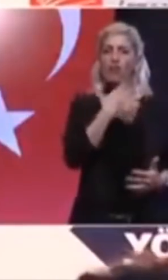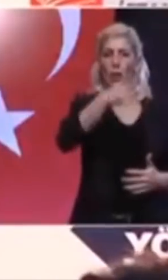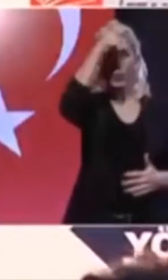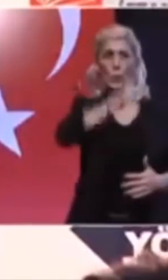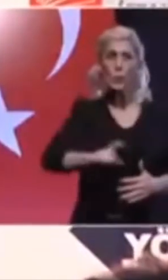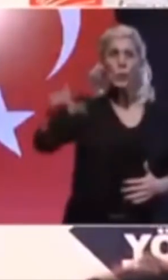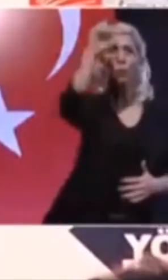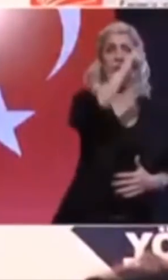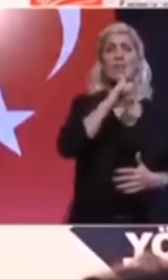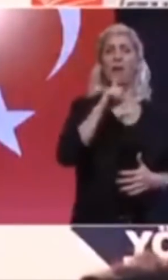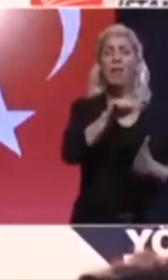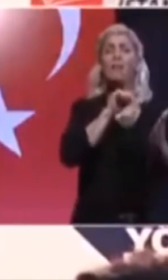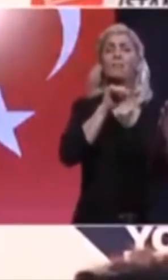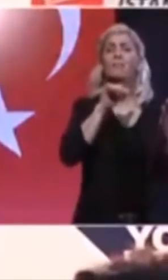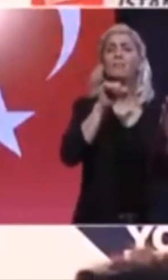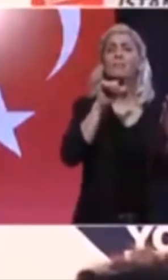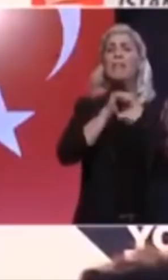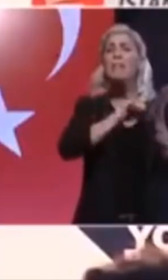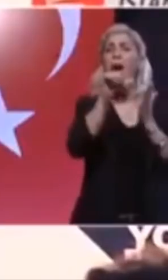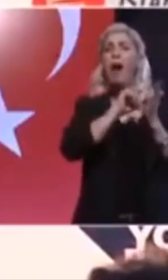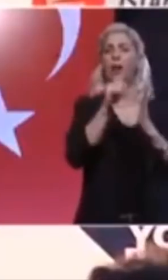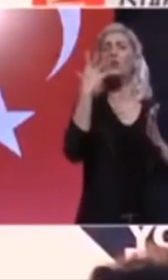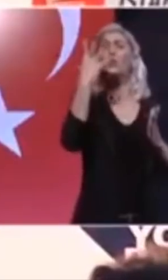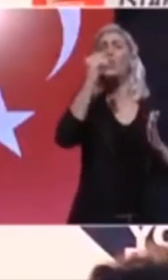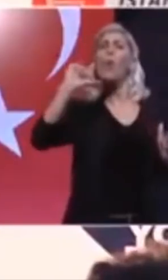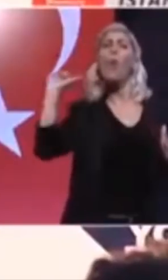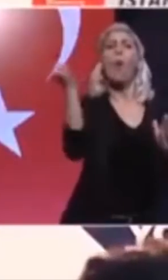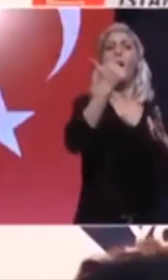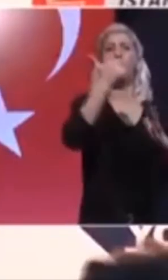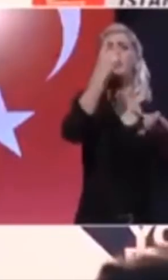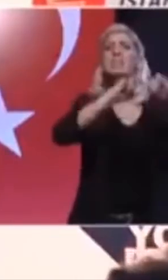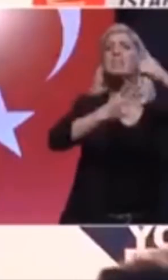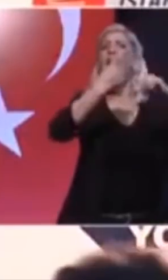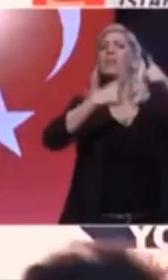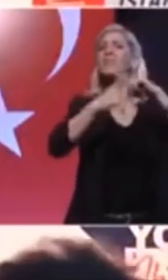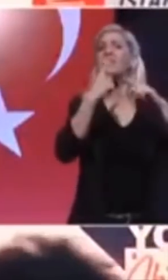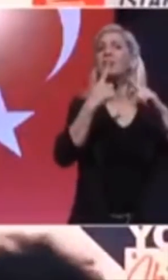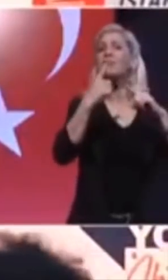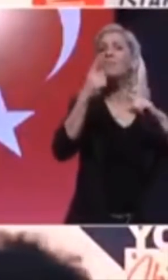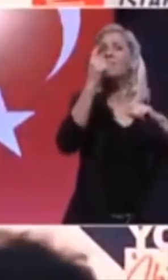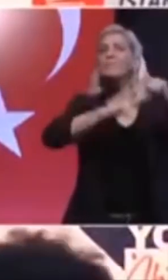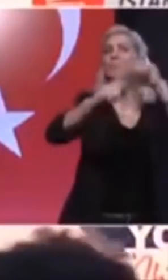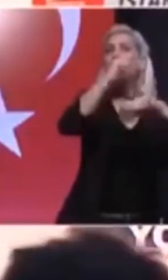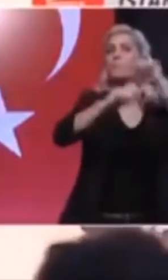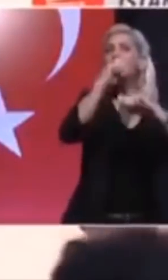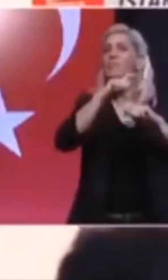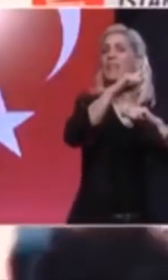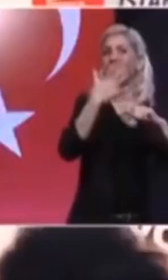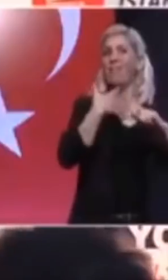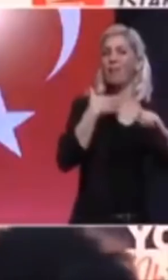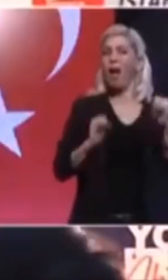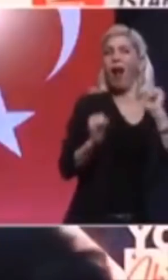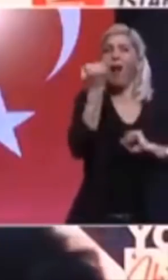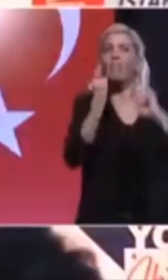tarihinin en önemli, en değerli siyaset mühendisliği hareketini ortaya koyan